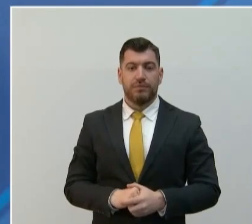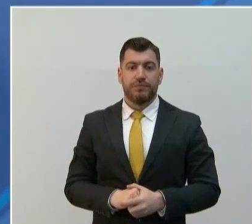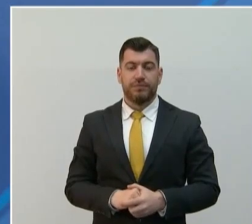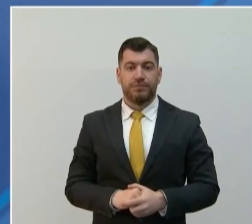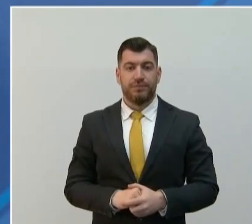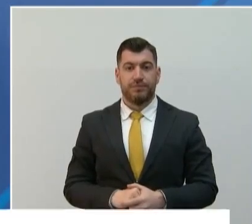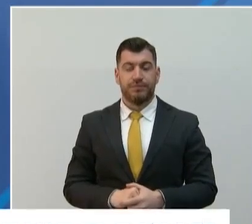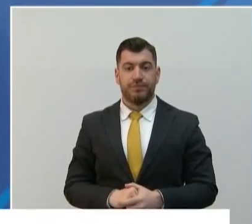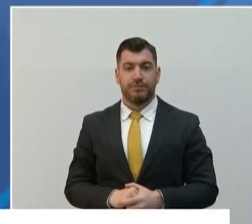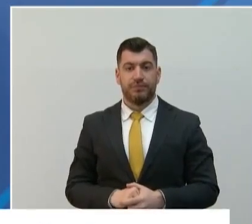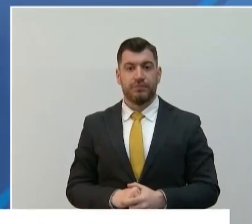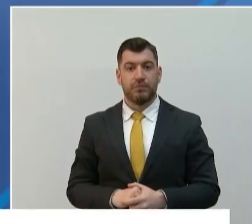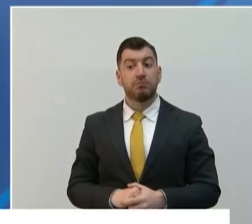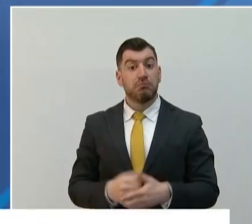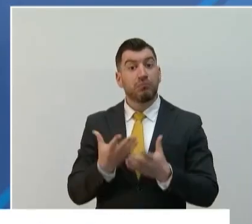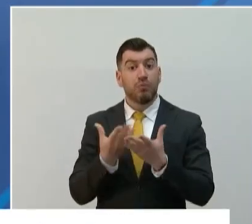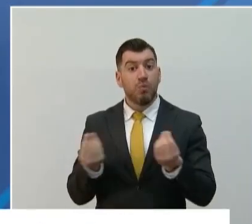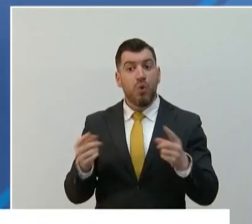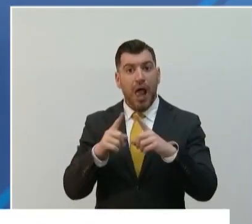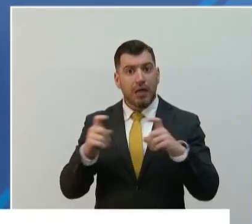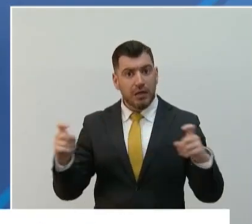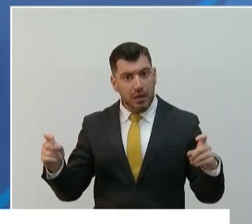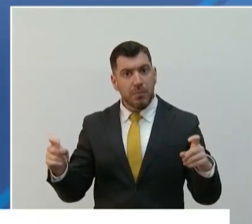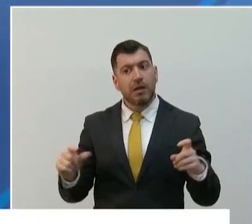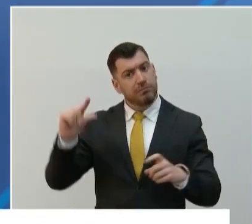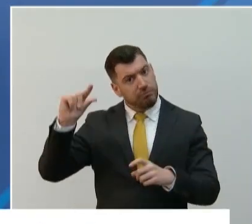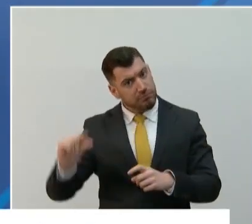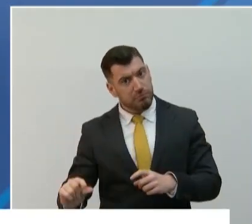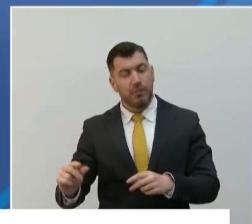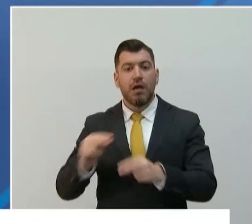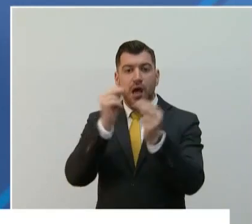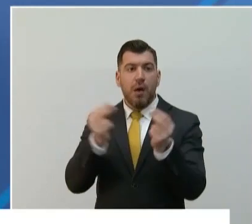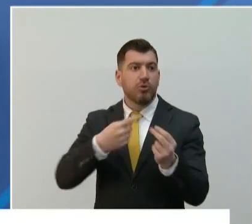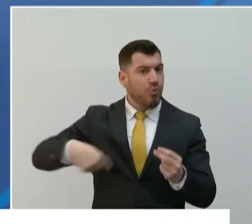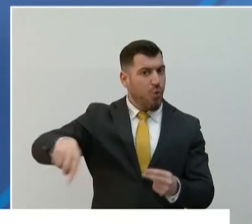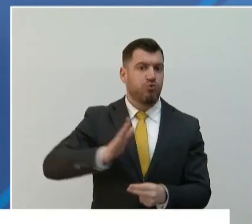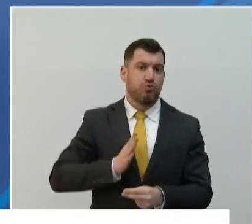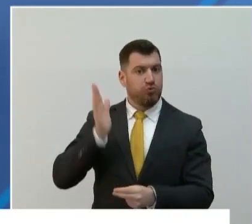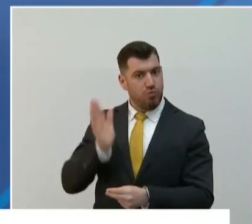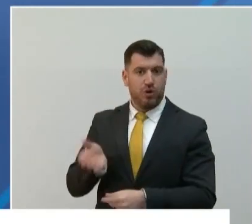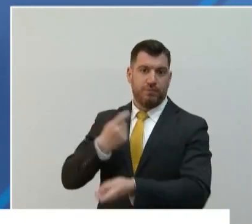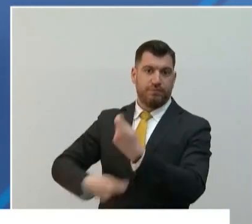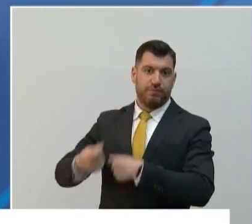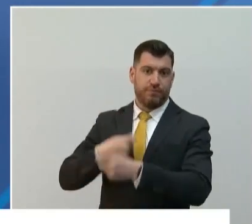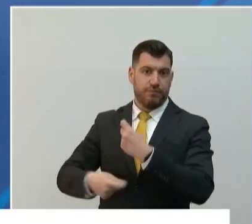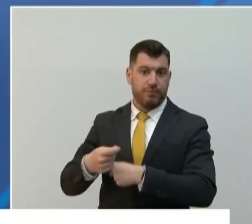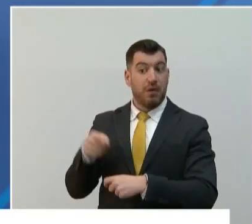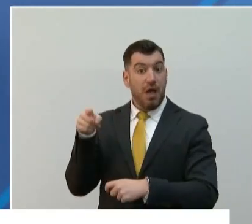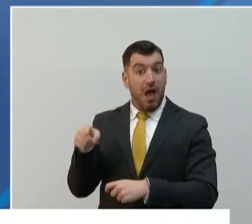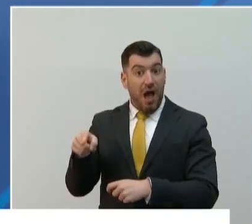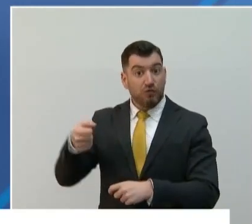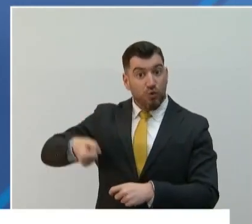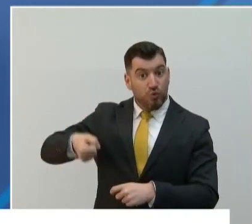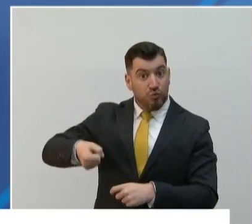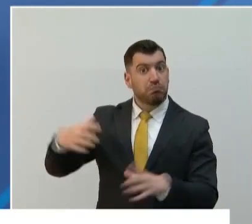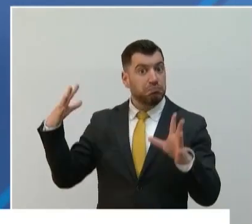αποκλιμάκωση τιμών σε ένα σημαντικό αριθμό προϊόντων τα οποία συμμετέχουν στο καλάθι και μάλιστα ήταν τόσο επιτυχημένη αυτή